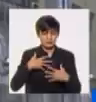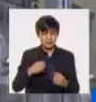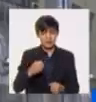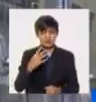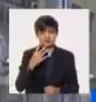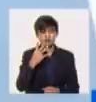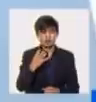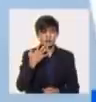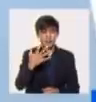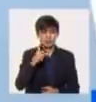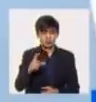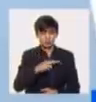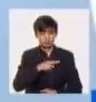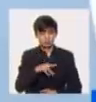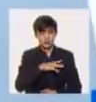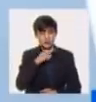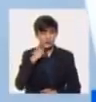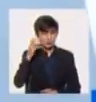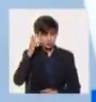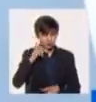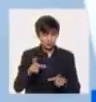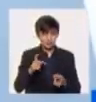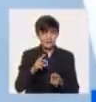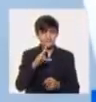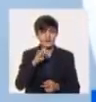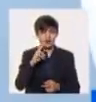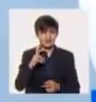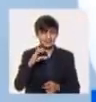умерли. Как и во всем мире, российские ученые работают над созданием